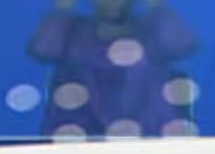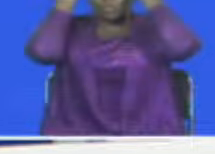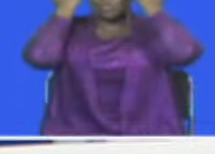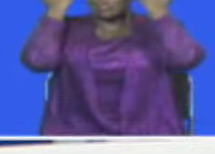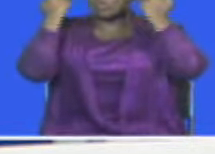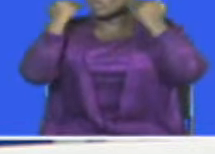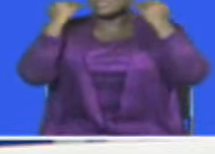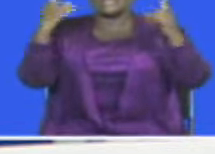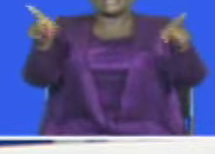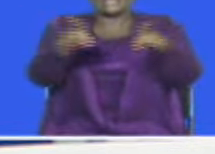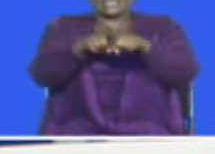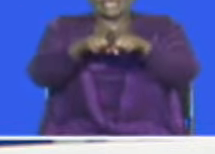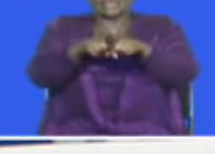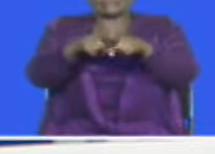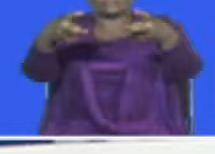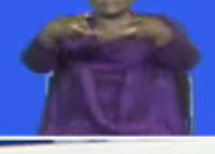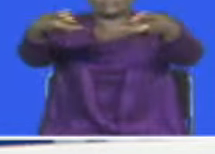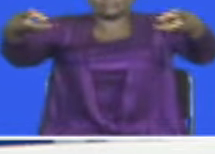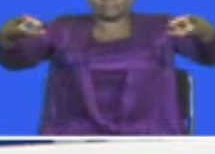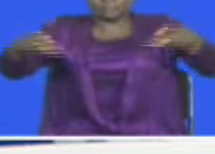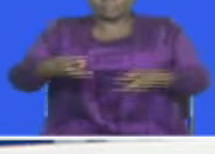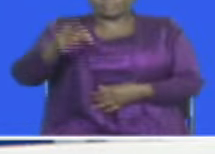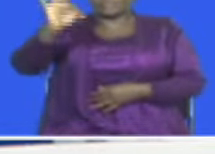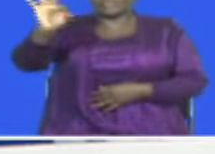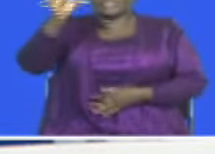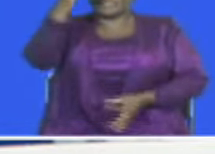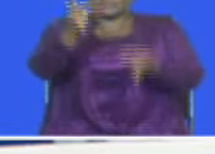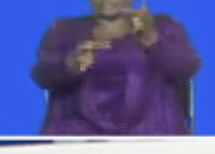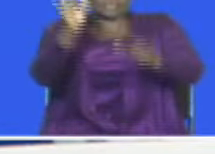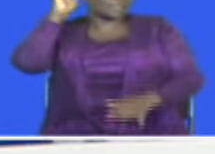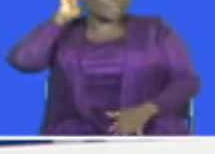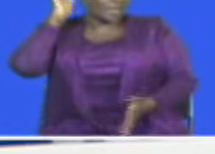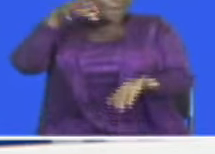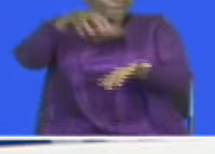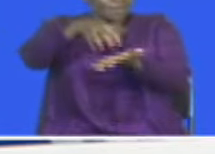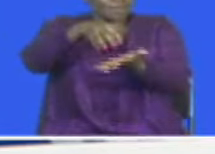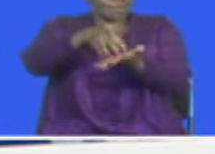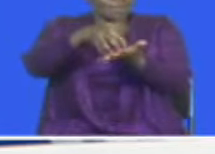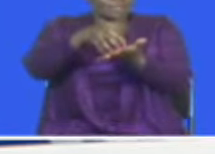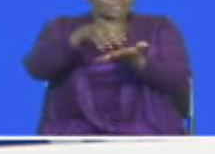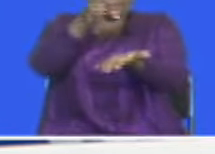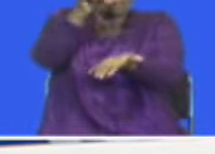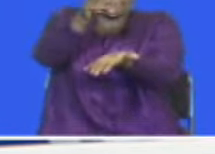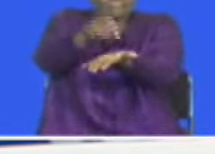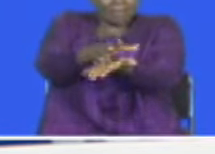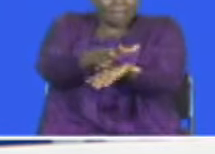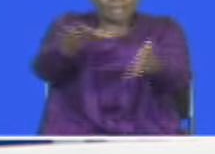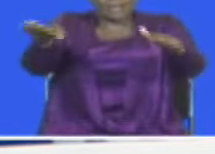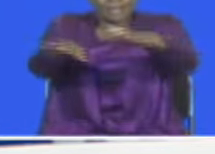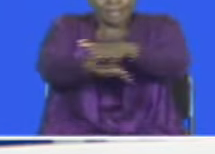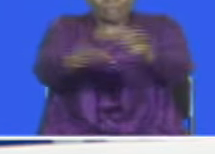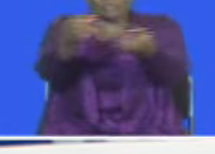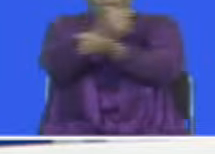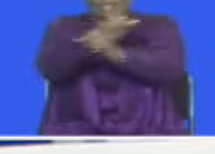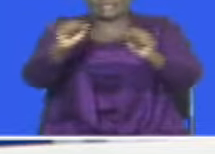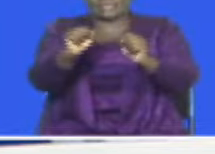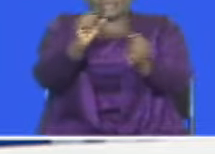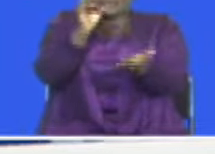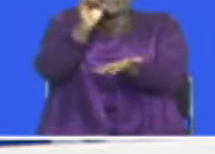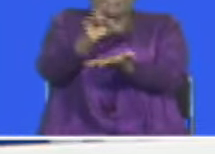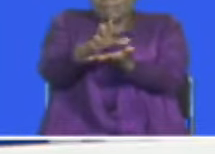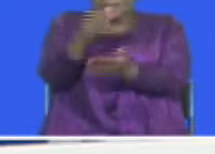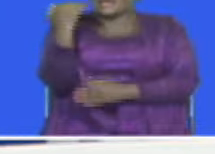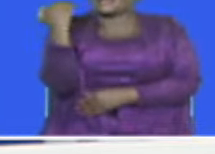mahakamani. Lile jopo la majaji watatu lililoteuliwa kusikiza kesi dhidi ya kubanduliwa kwa naibu rais